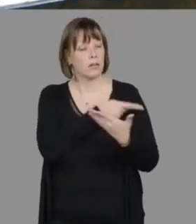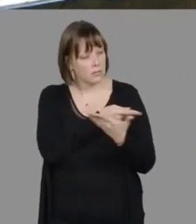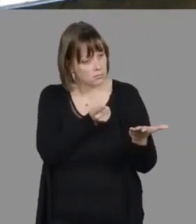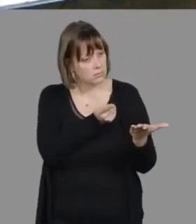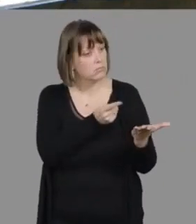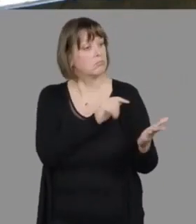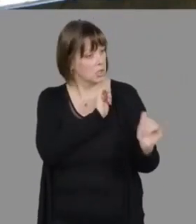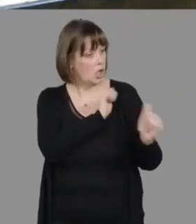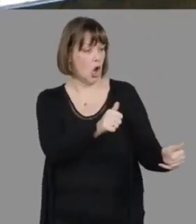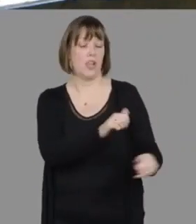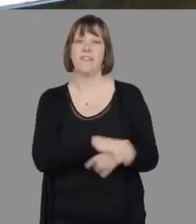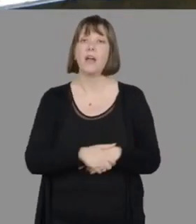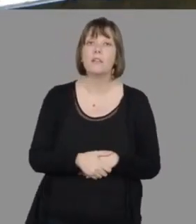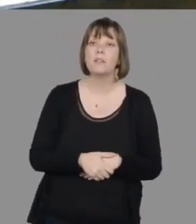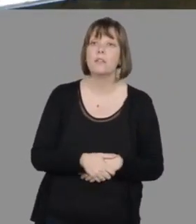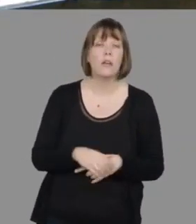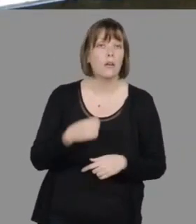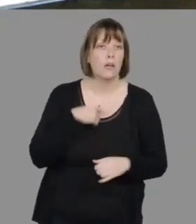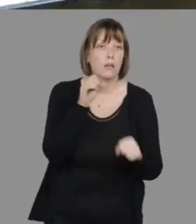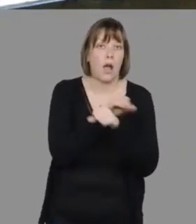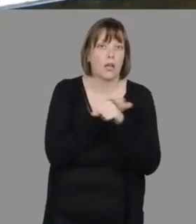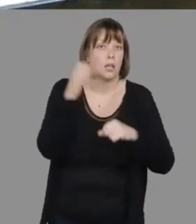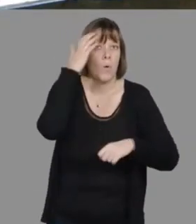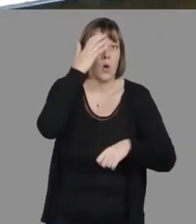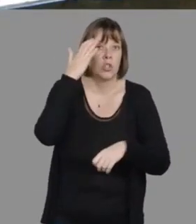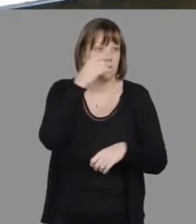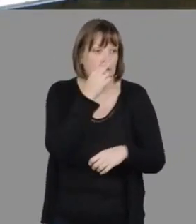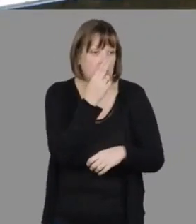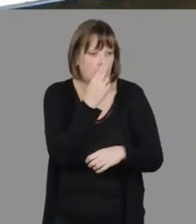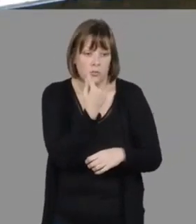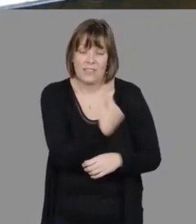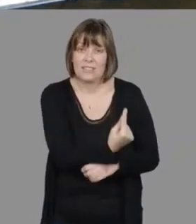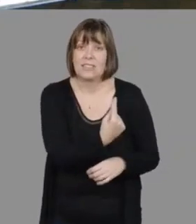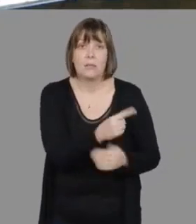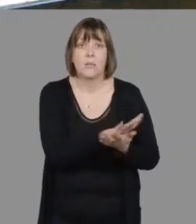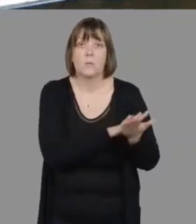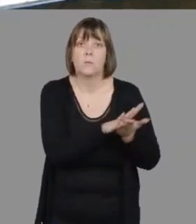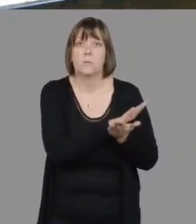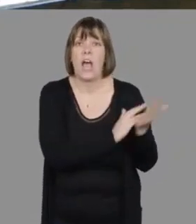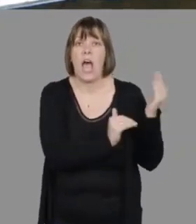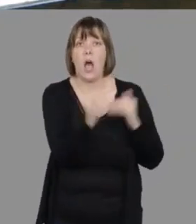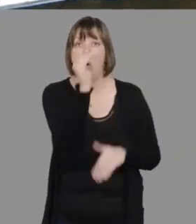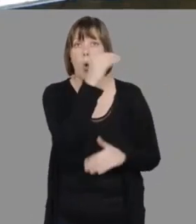Arbeitnehmern geholfen hat. Ich möchte mir nicht vorstellen, wie das aussehen würde jetzt bei diesen